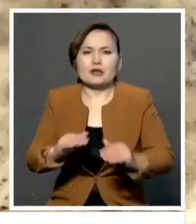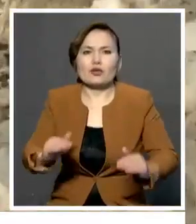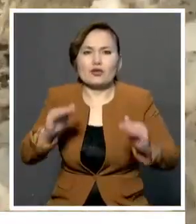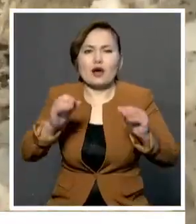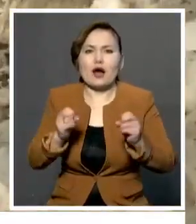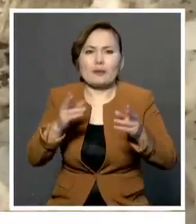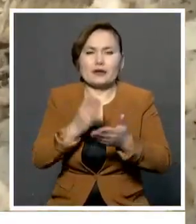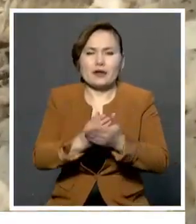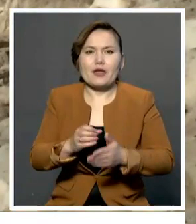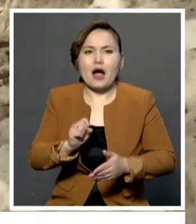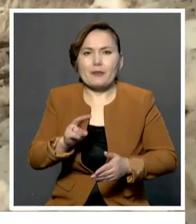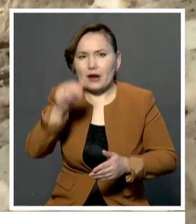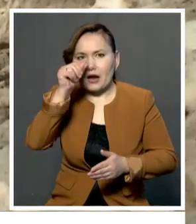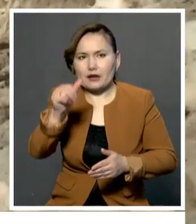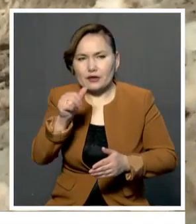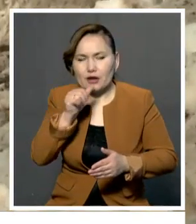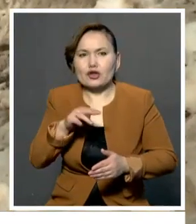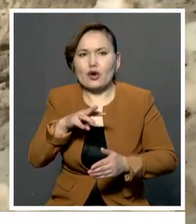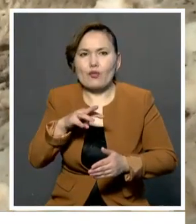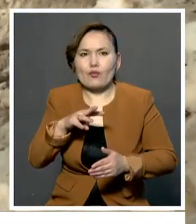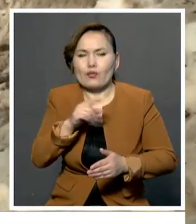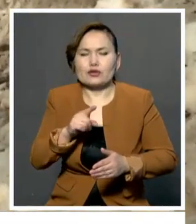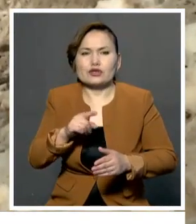ықтимал. Сәуірдің басында мұз жару шарасы басталады.